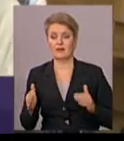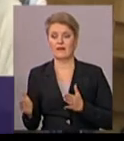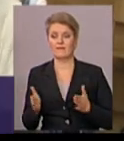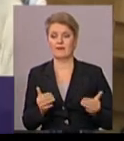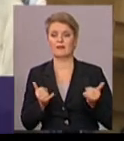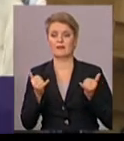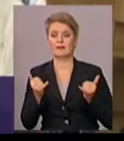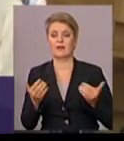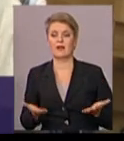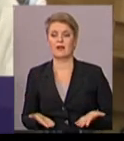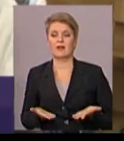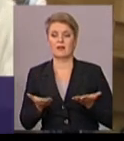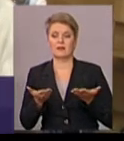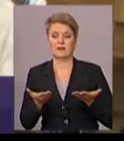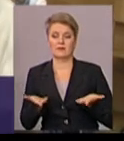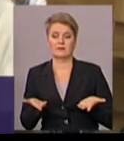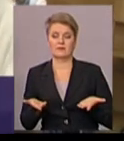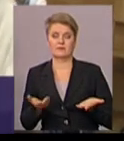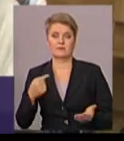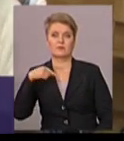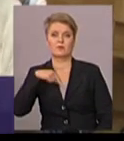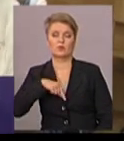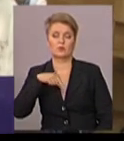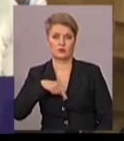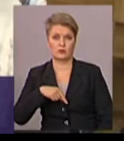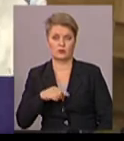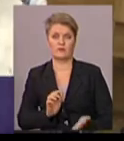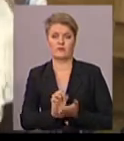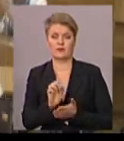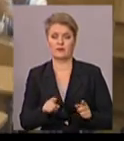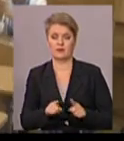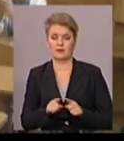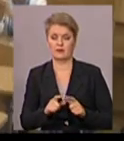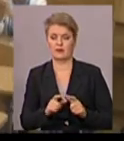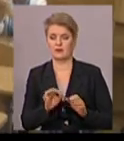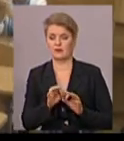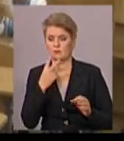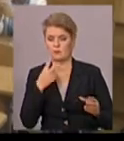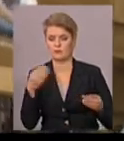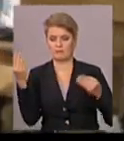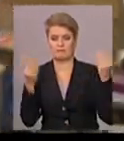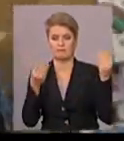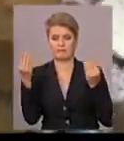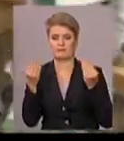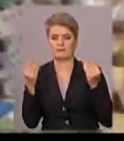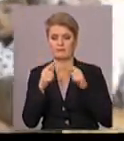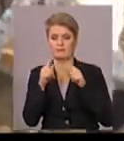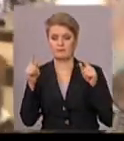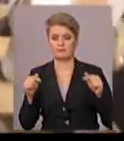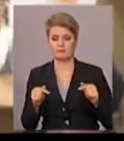для підняття, скажімо, морального духу, виготовили ось такі чудові дітки. Покажіть, будь ласка,